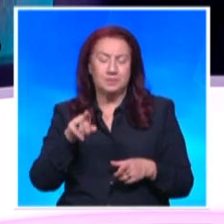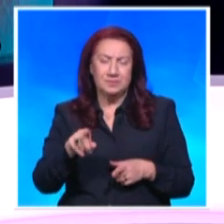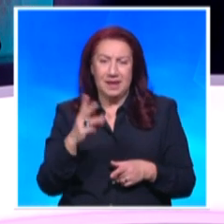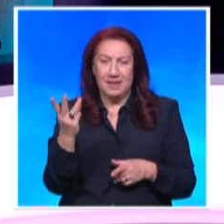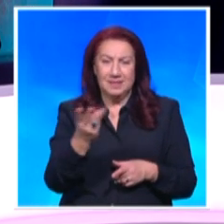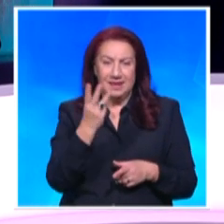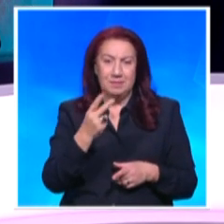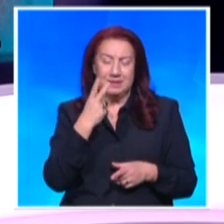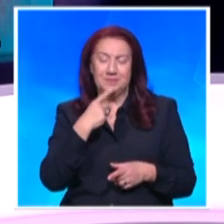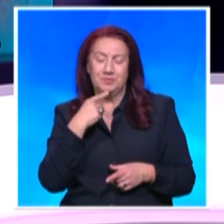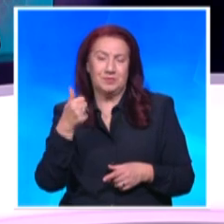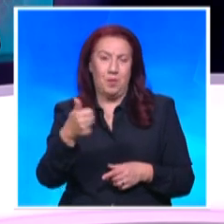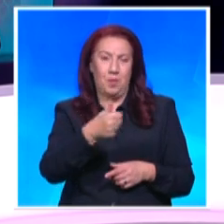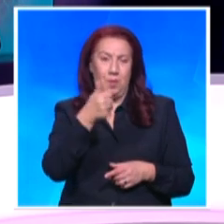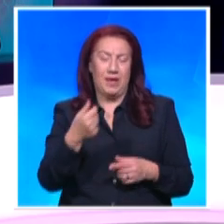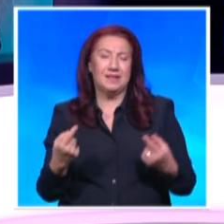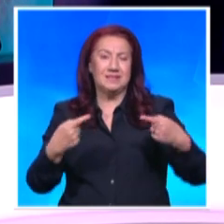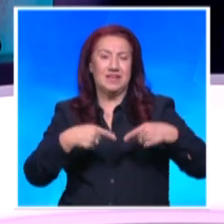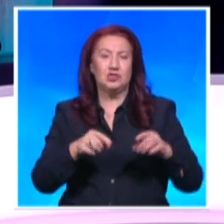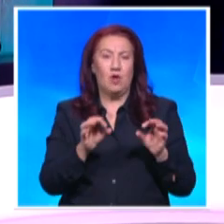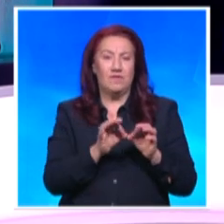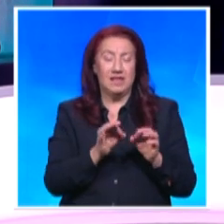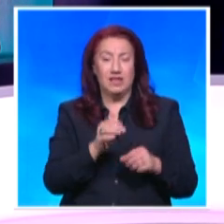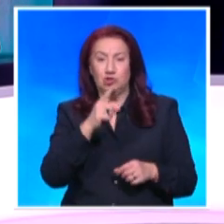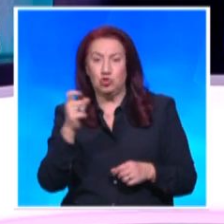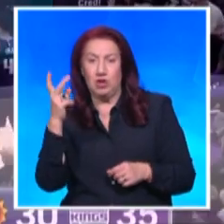на кралете над Феникс с 120 на 105 в NBA.